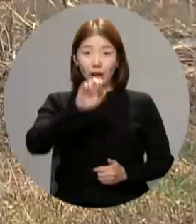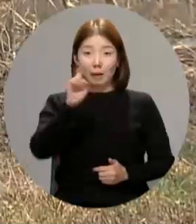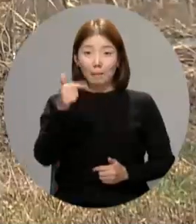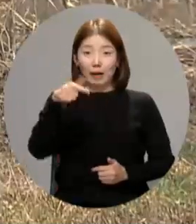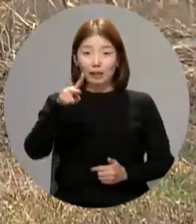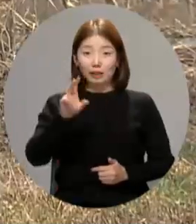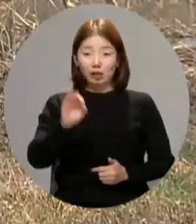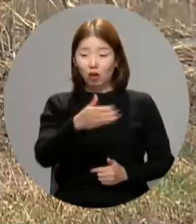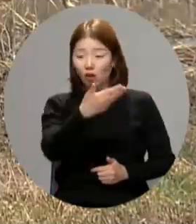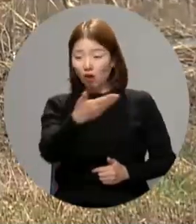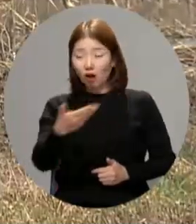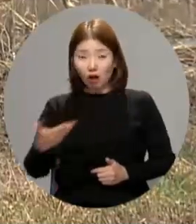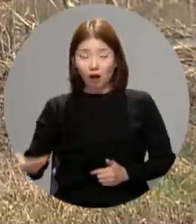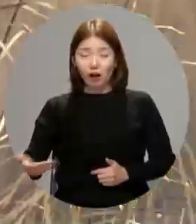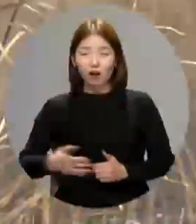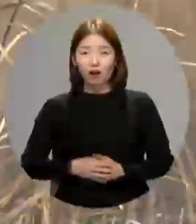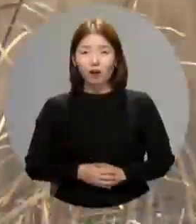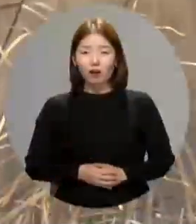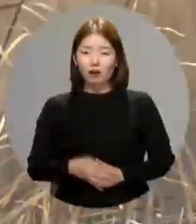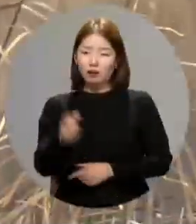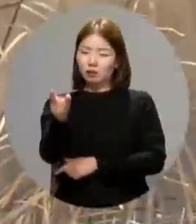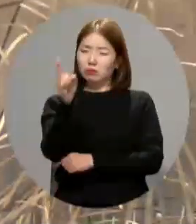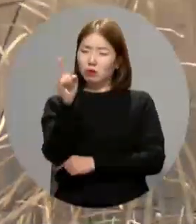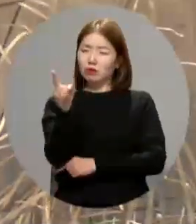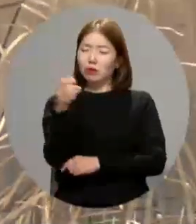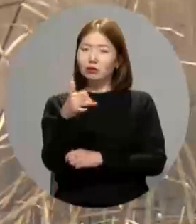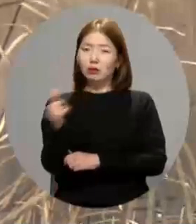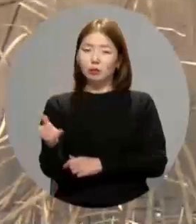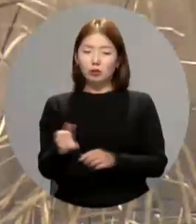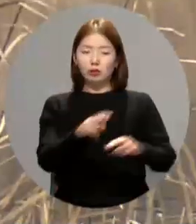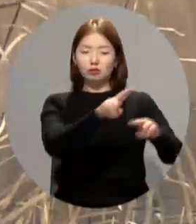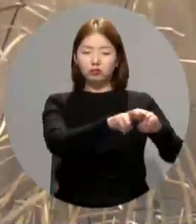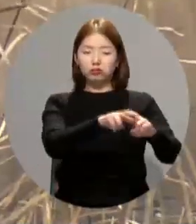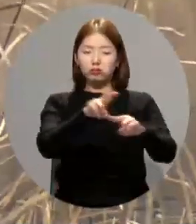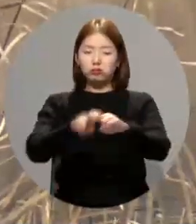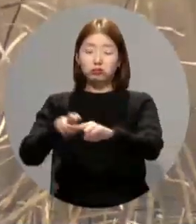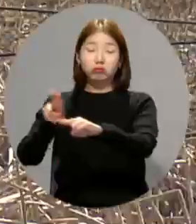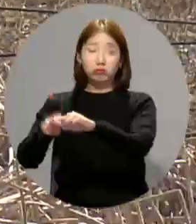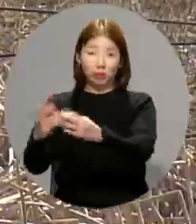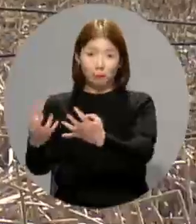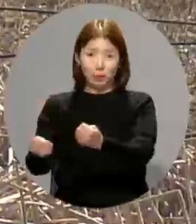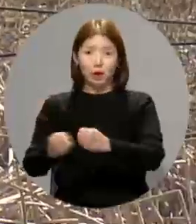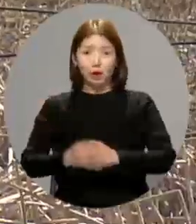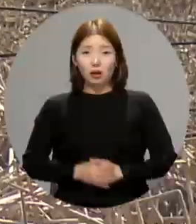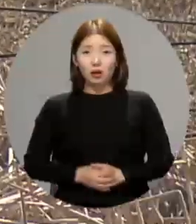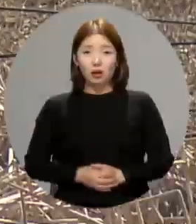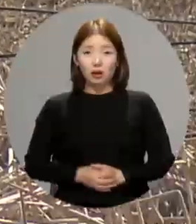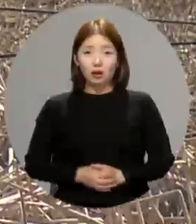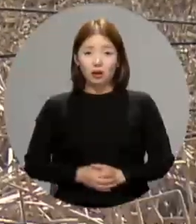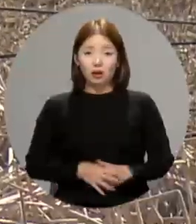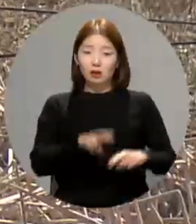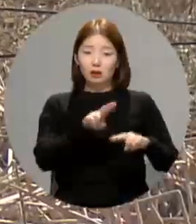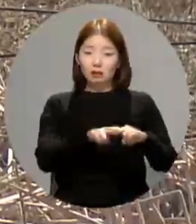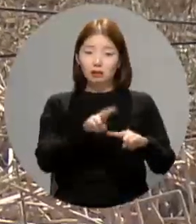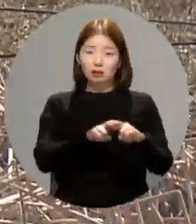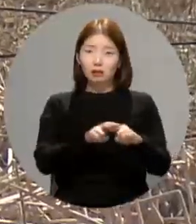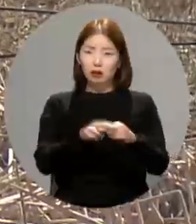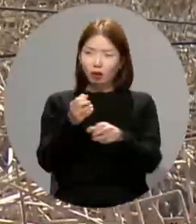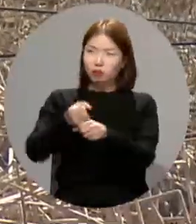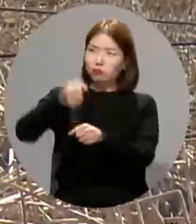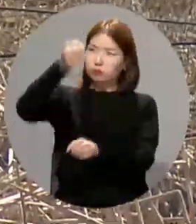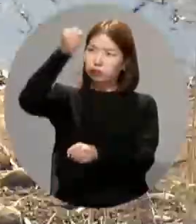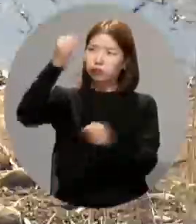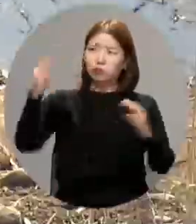만경강 상류 신천습지. 낚시객들이 하나둘 자리를 잡고 앉았습니다. 의자에 파라솔,